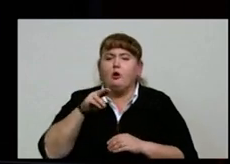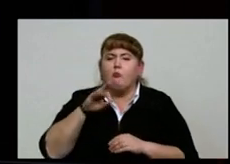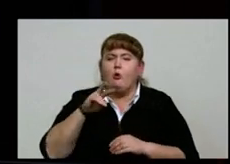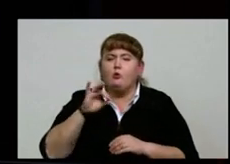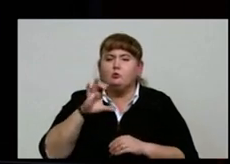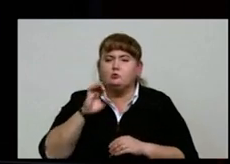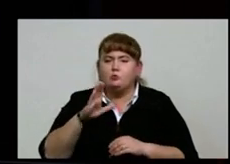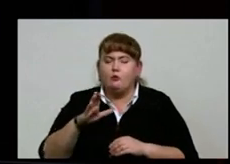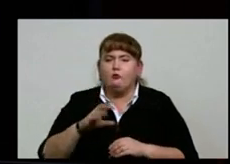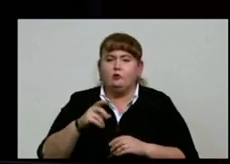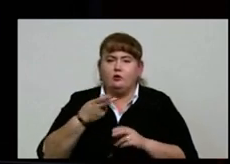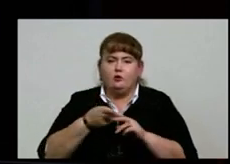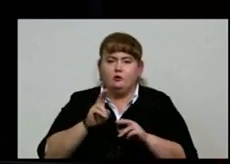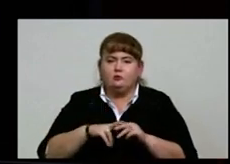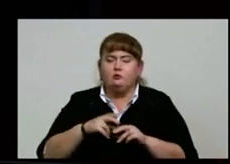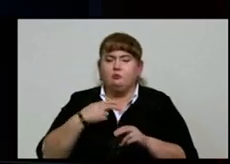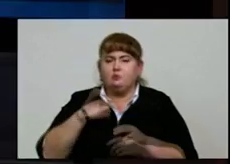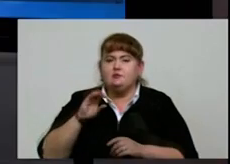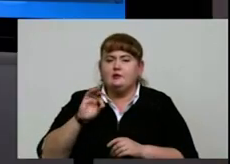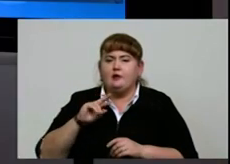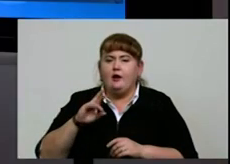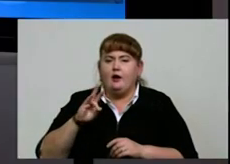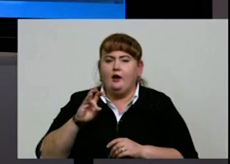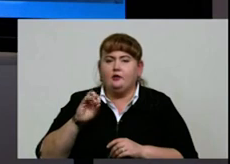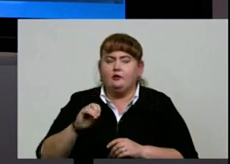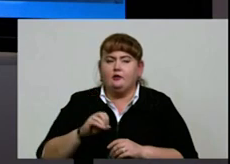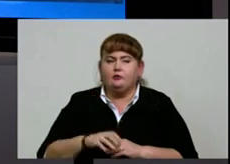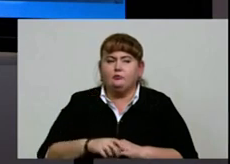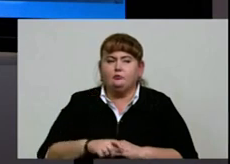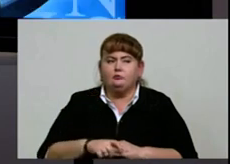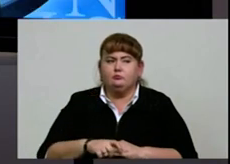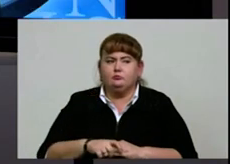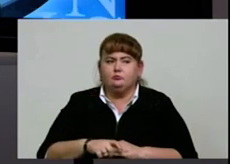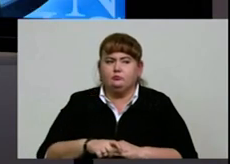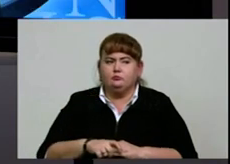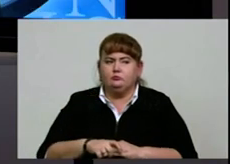поля Земля. Тем самым мы можем наблюдать полярное сияние.